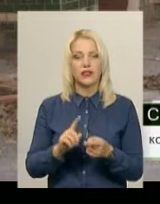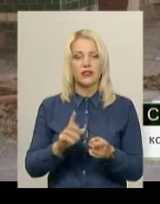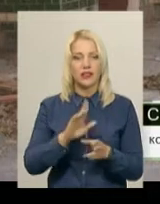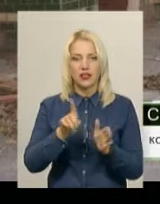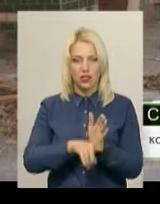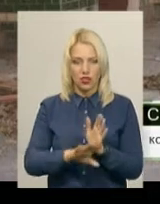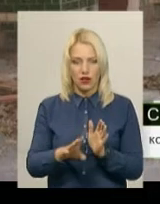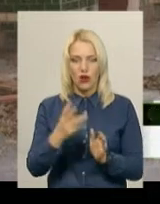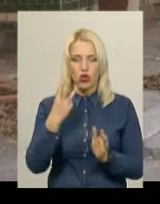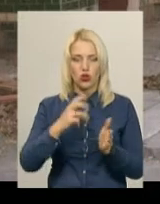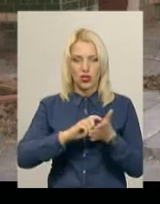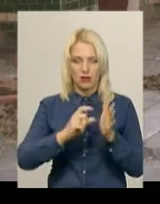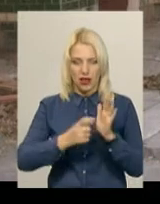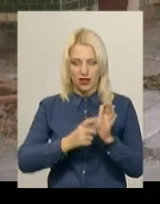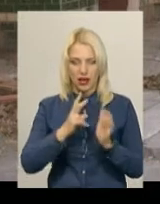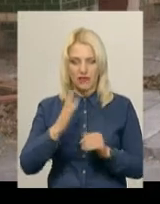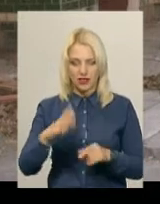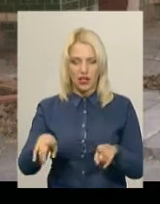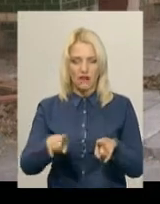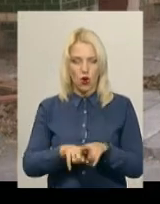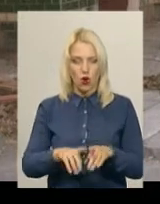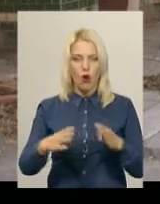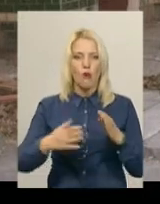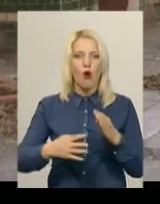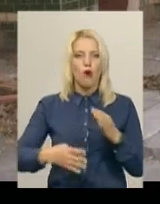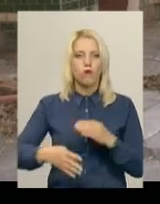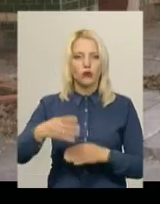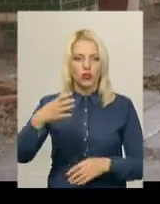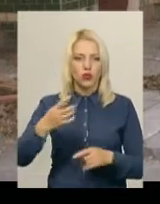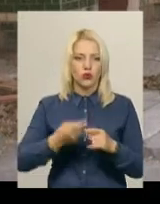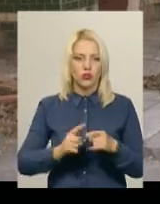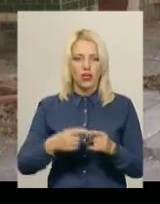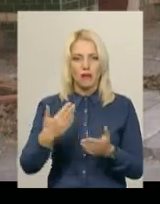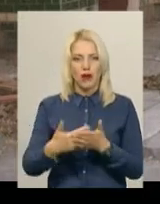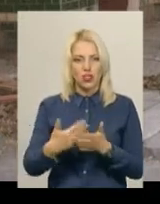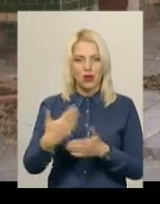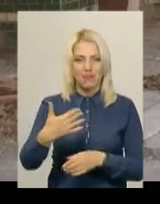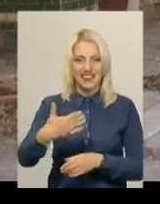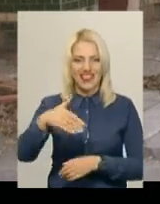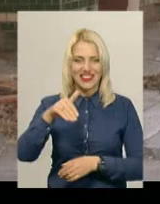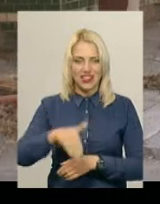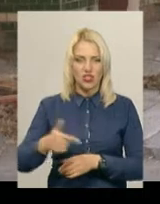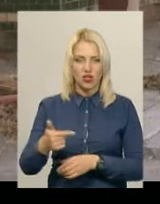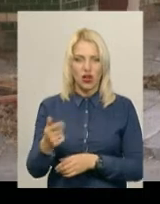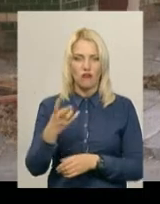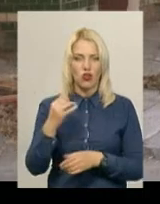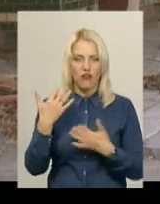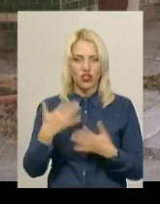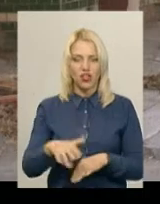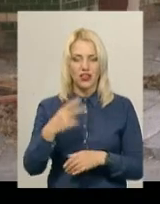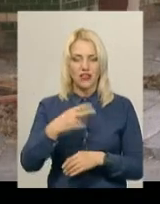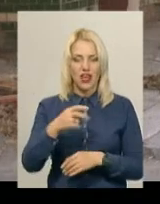трикімнатної квартири, ось у такому будинку на проспекті Миро-38, це майже 50 тисяч гривень. Але вже 20